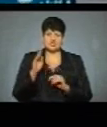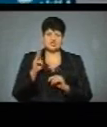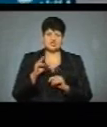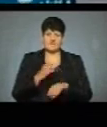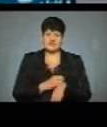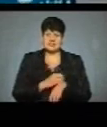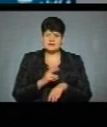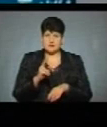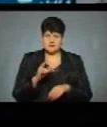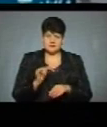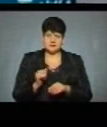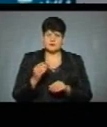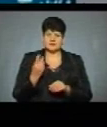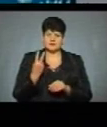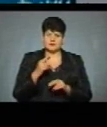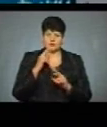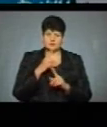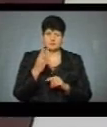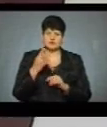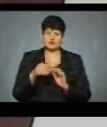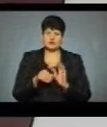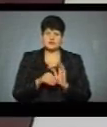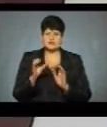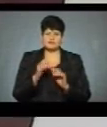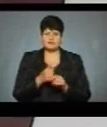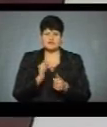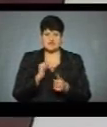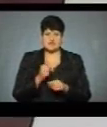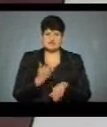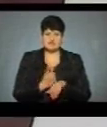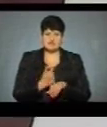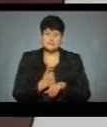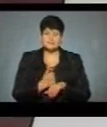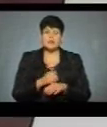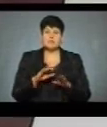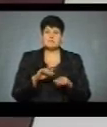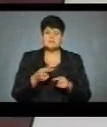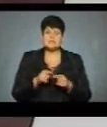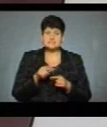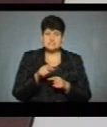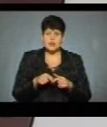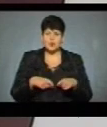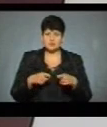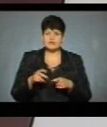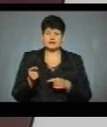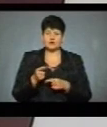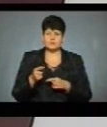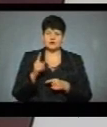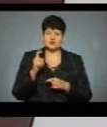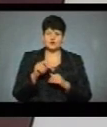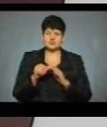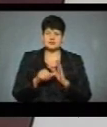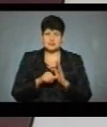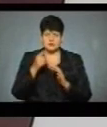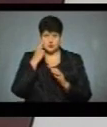– 2 промахи і 46 секунд відставання від лідерки. Після цієї гонки тернополянка Олена Підгрушна з активом 116